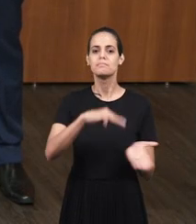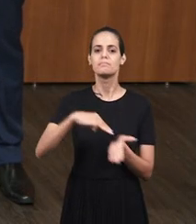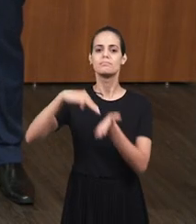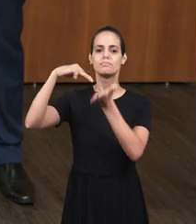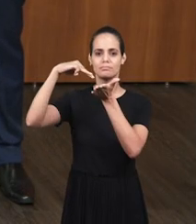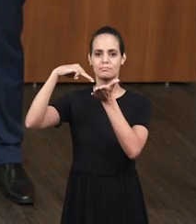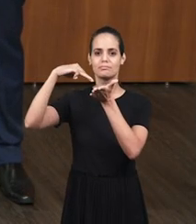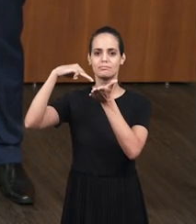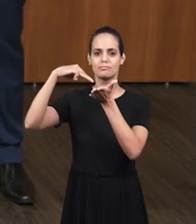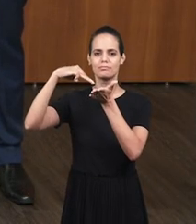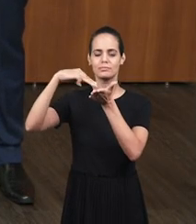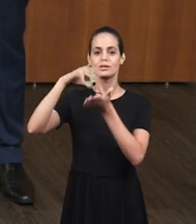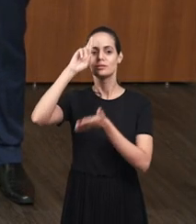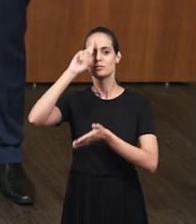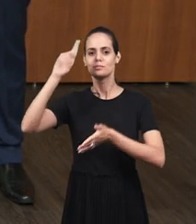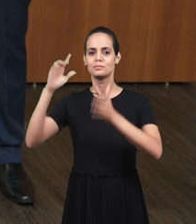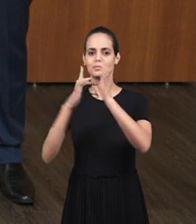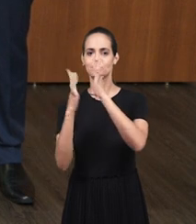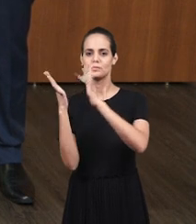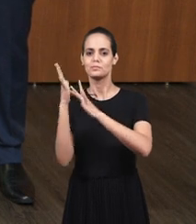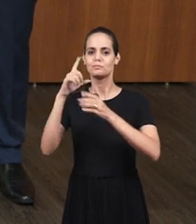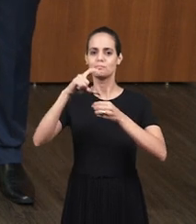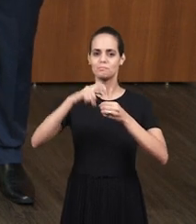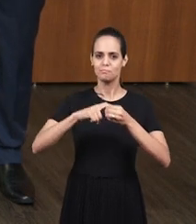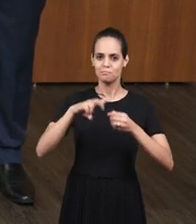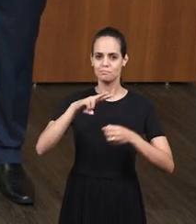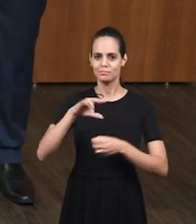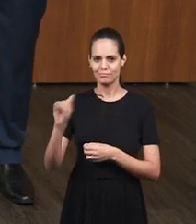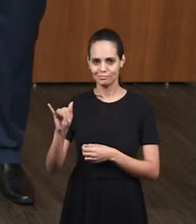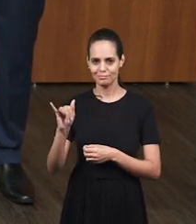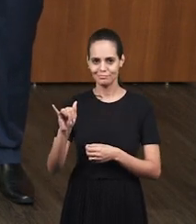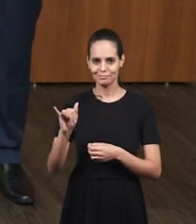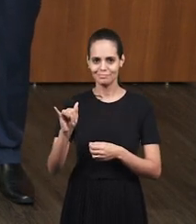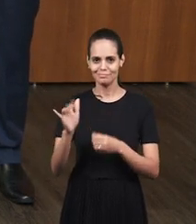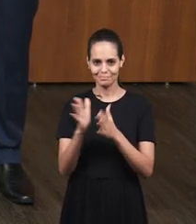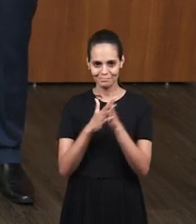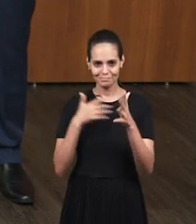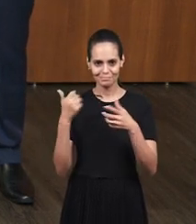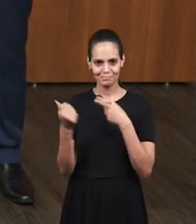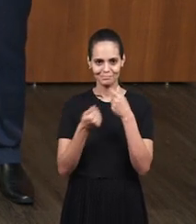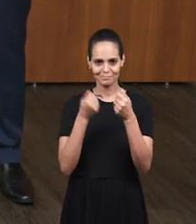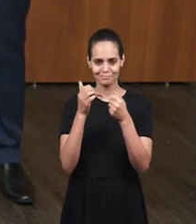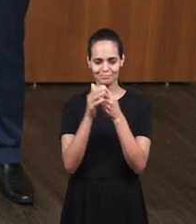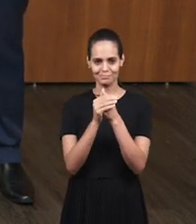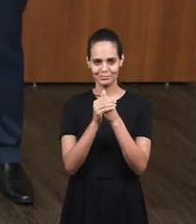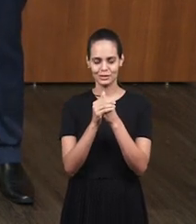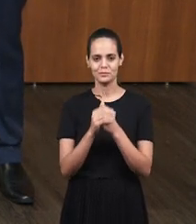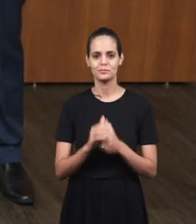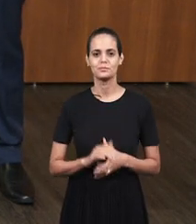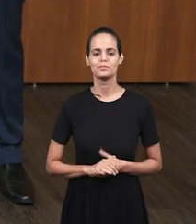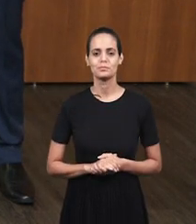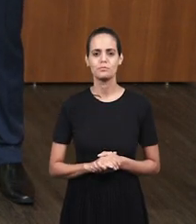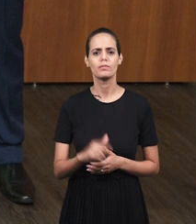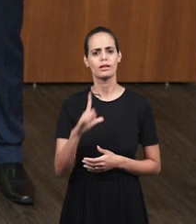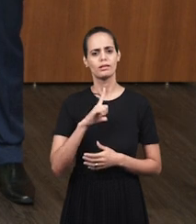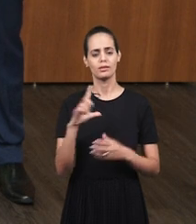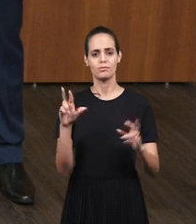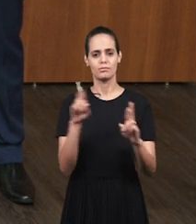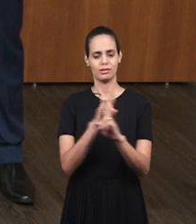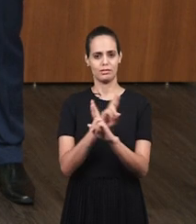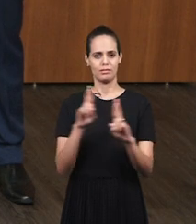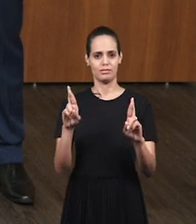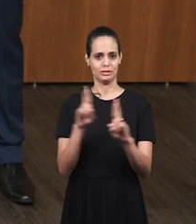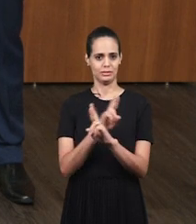sœurs, il y a de l'espérance. Vous savez pourquoi? Maranatha, le